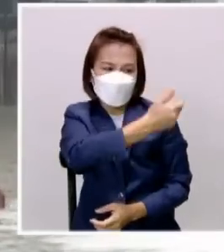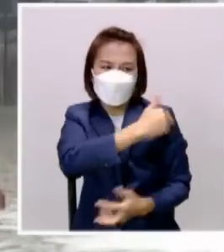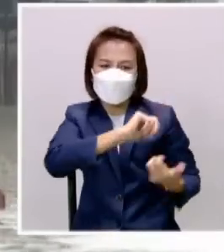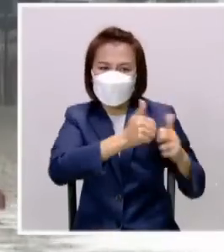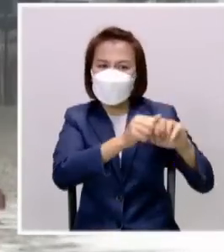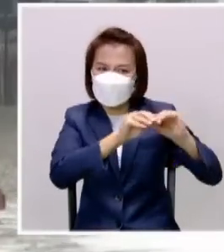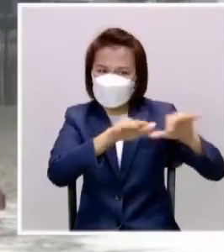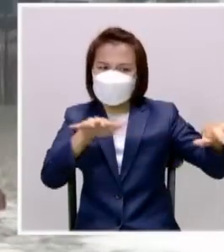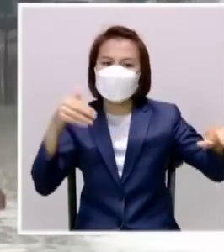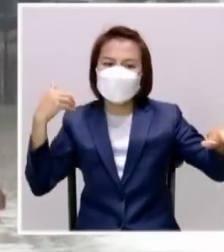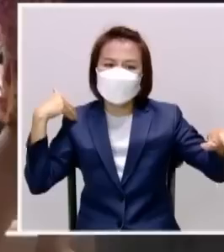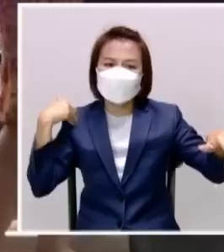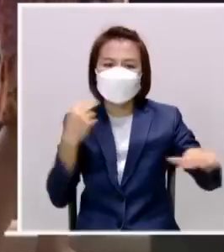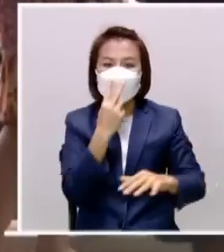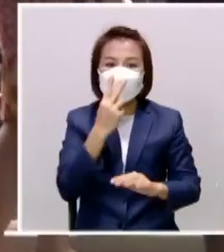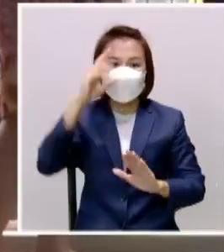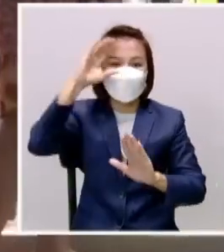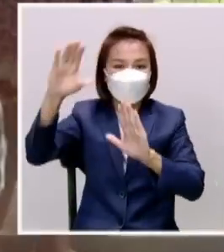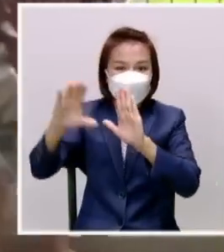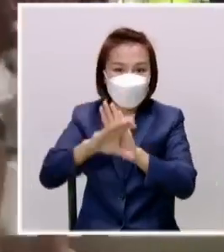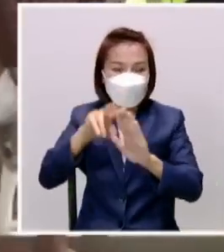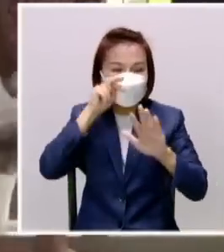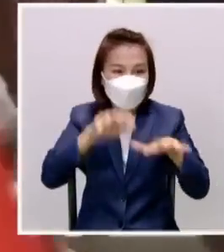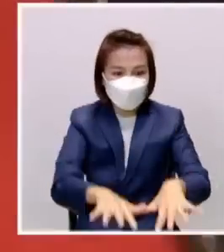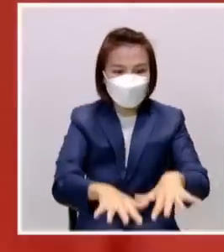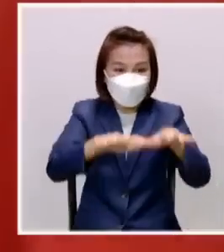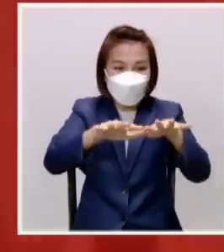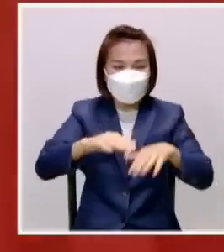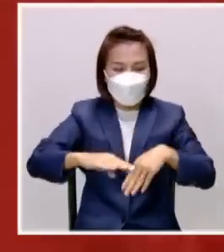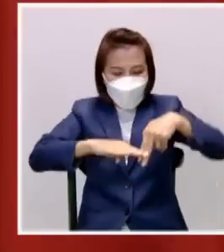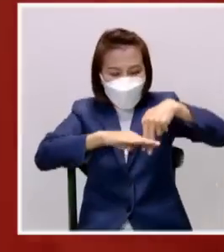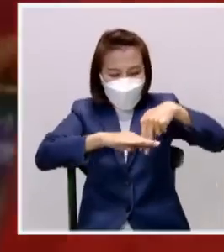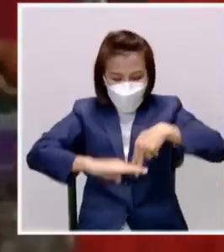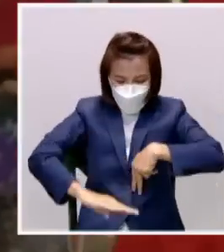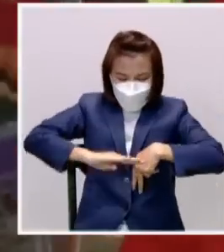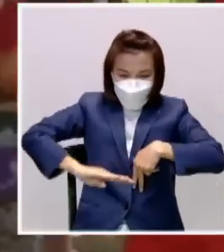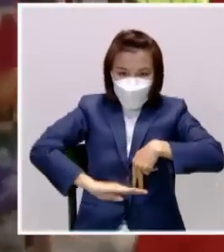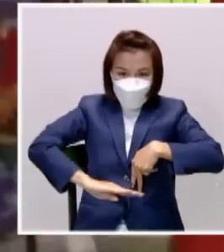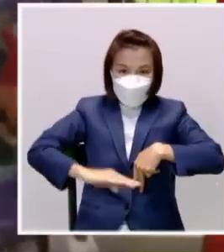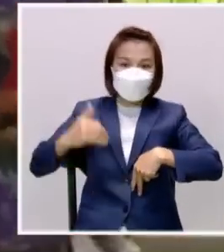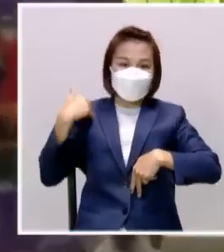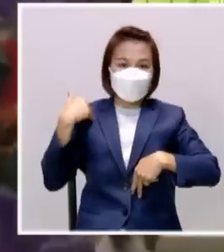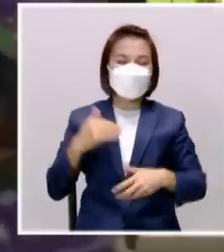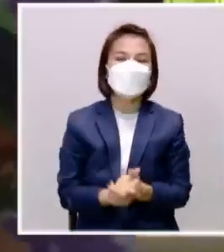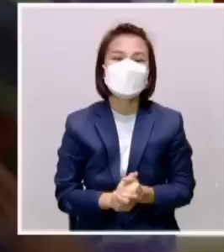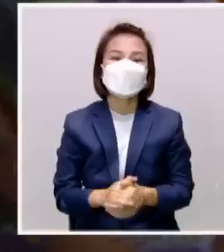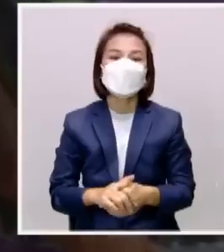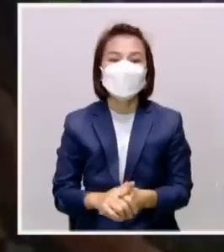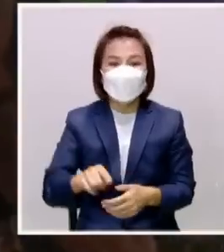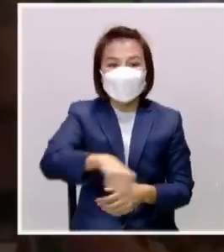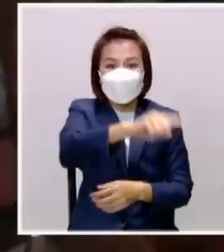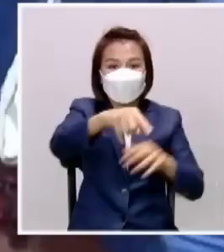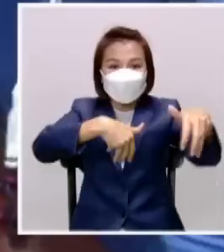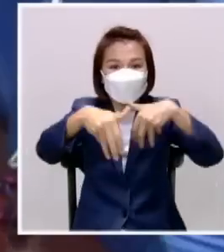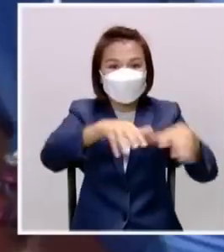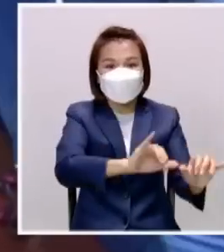ค่ะให้คุณผู้ชมชมภาพกันนะคะบางจุดเนี่ยน้ำท่วมระดับถึงเอวเลยนะคะรัฐบาลฟิลิปปินส์ตัดสินใจประกาศอพยพประชาชนมากกว่